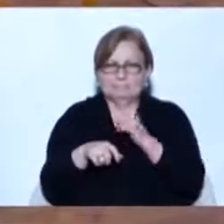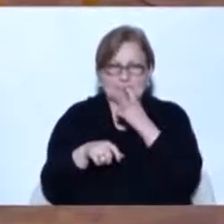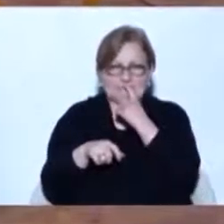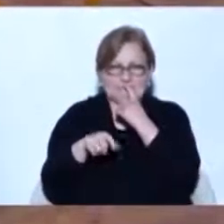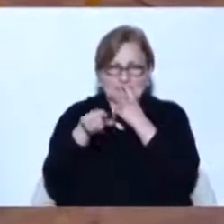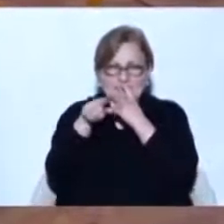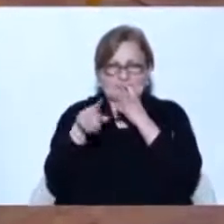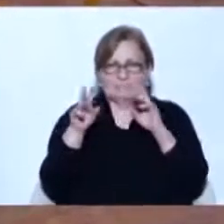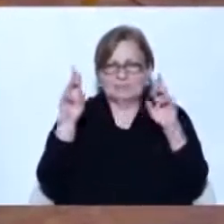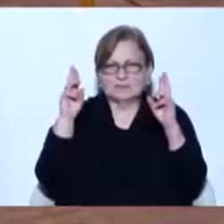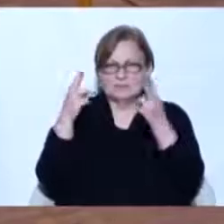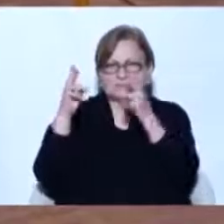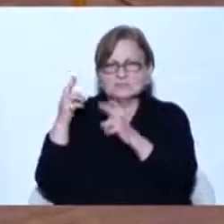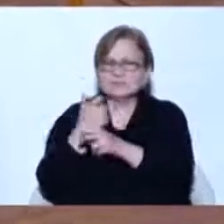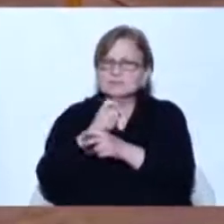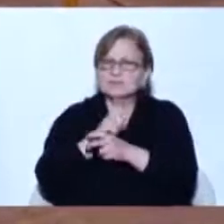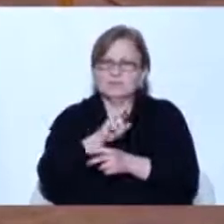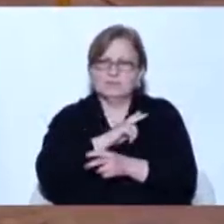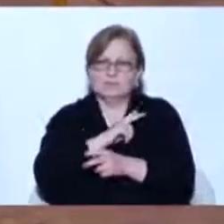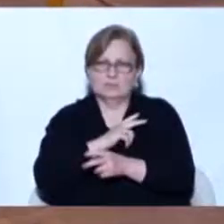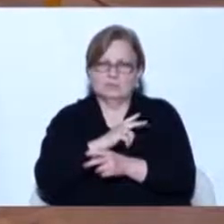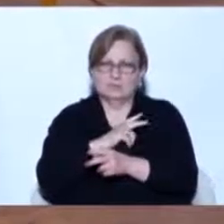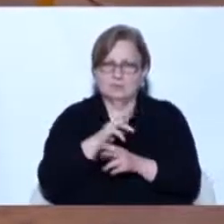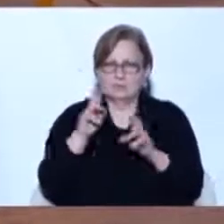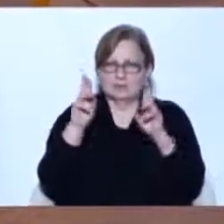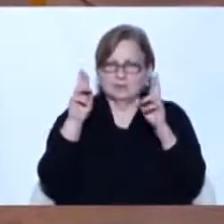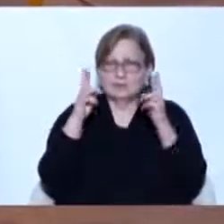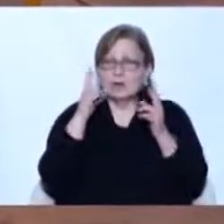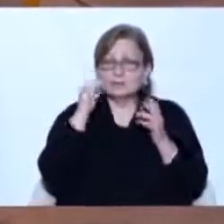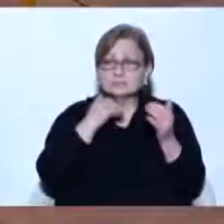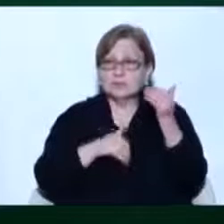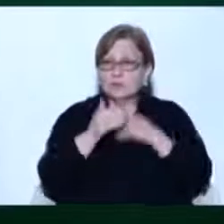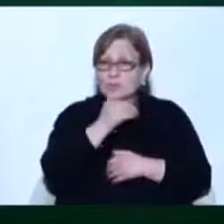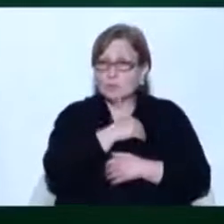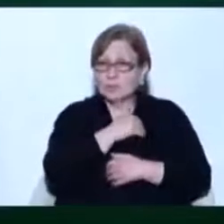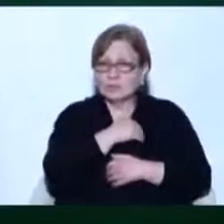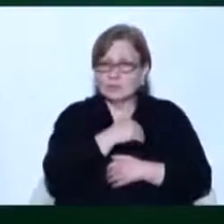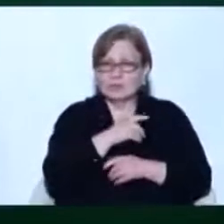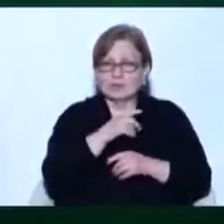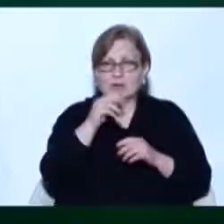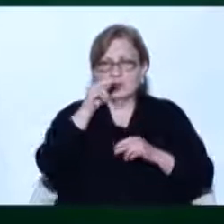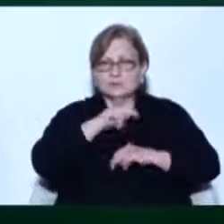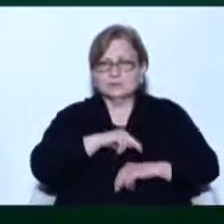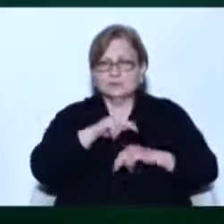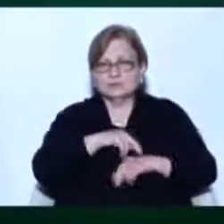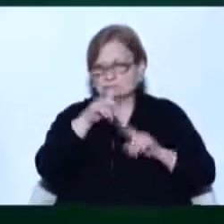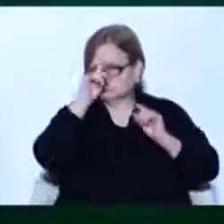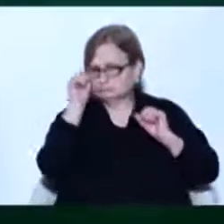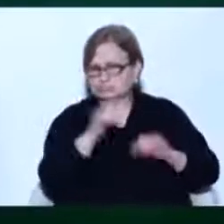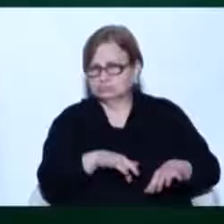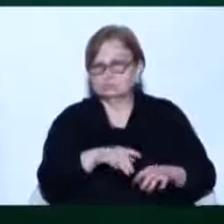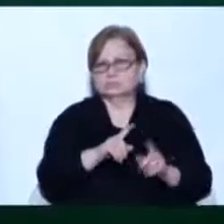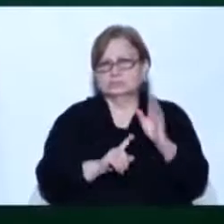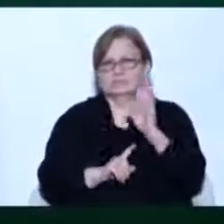ცეკვა ყველაზე მეტად უყვარდა. ცეკვა რომ მოესურვებოდა, შრომას თავს მიანებებდა